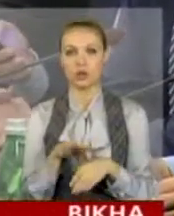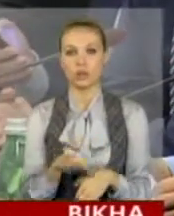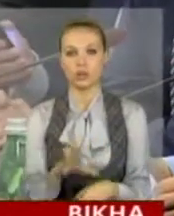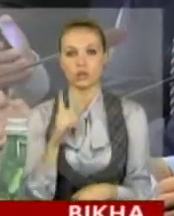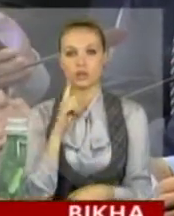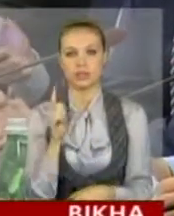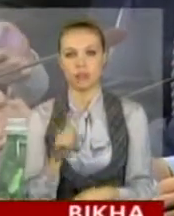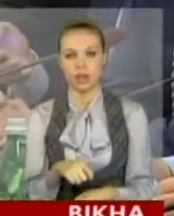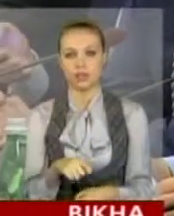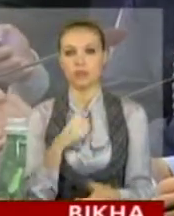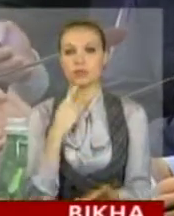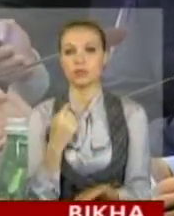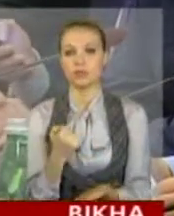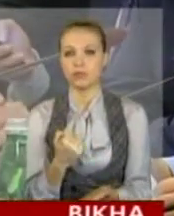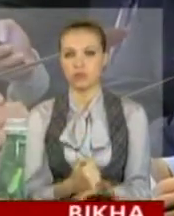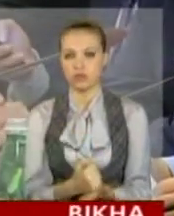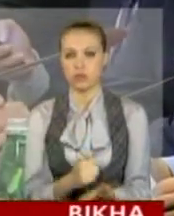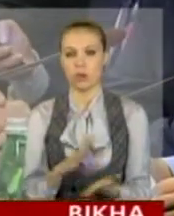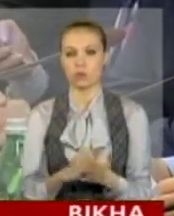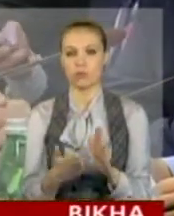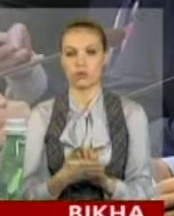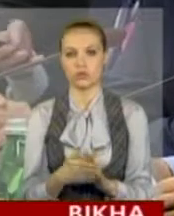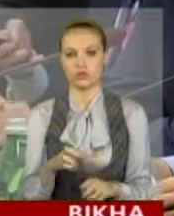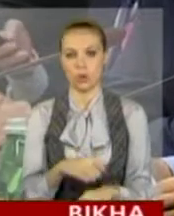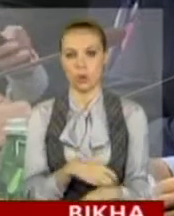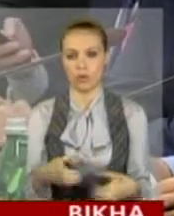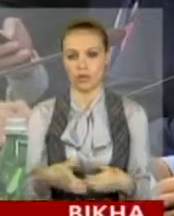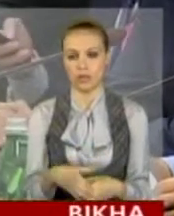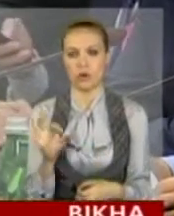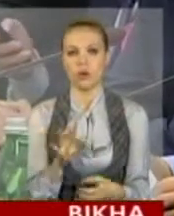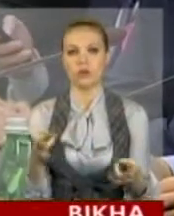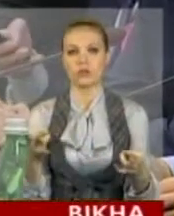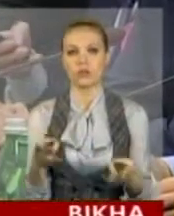проводились в Украине, подтверждают позицию Компартии о